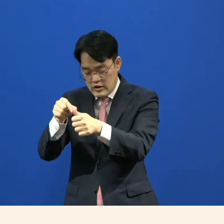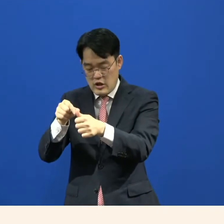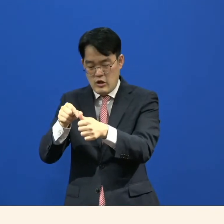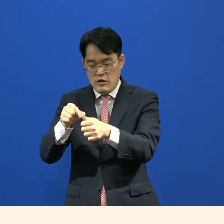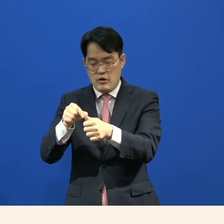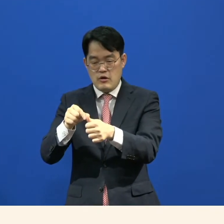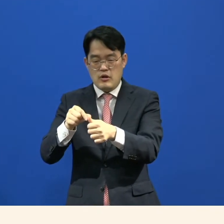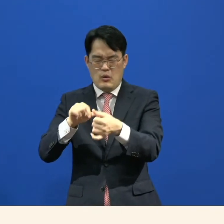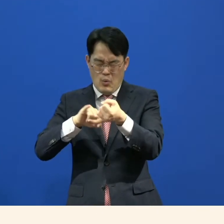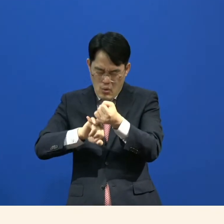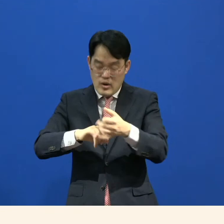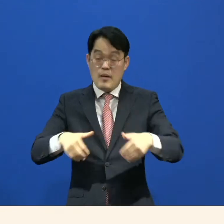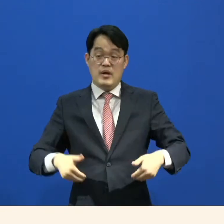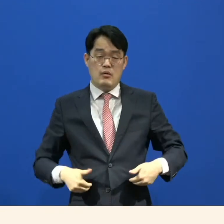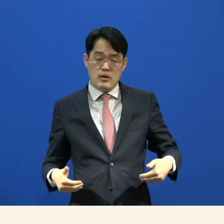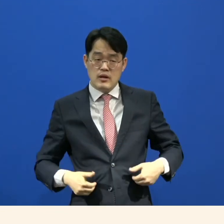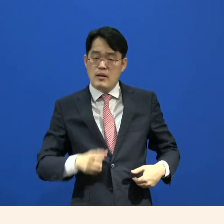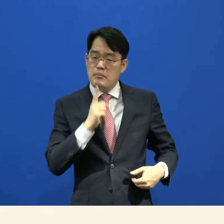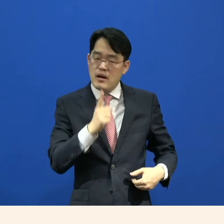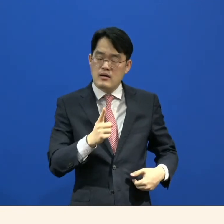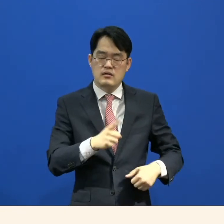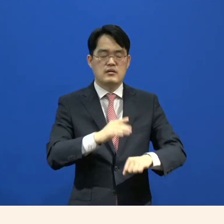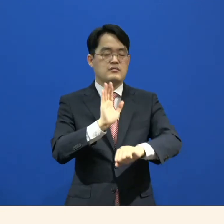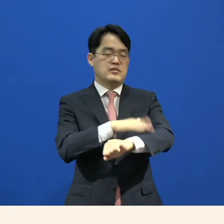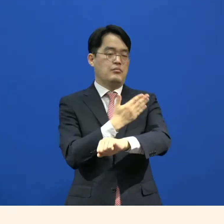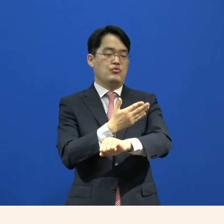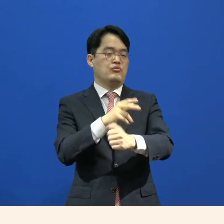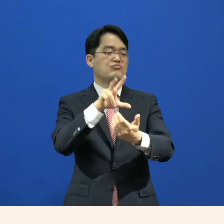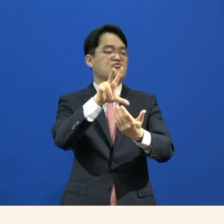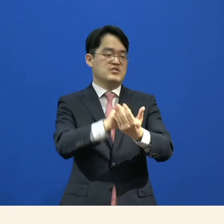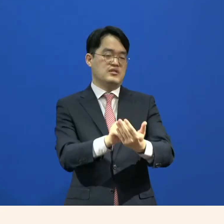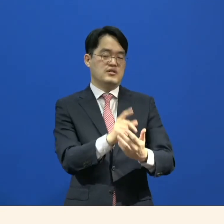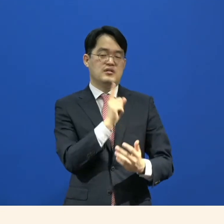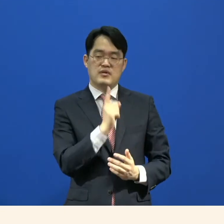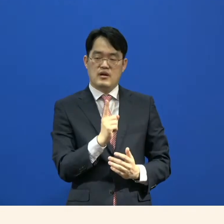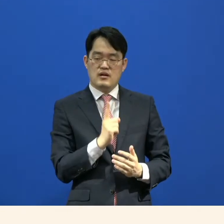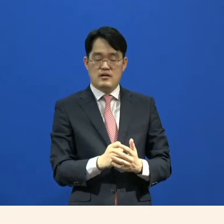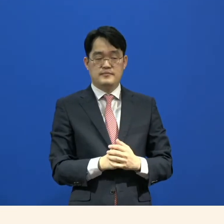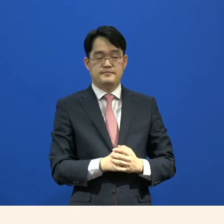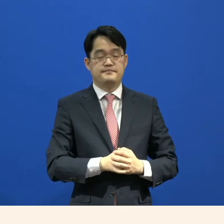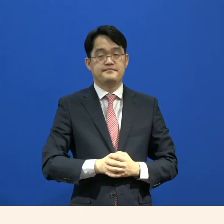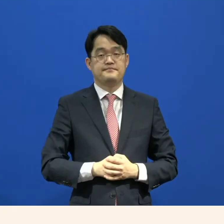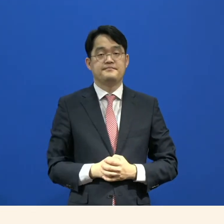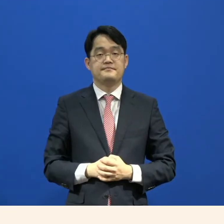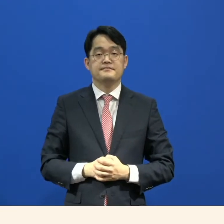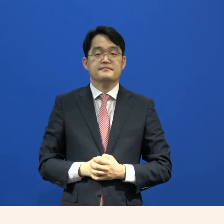할례만 받으면 구원을 따놓은 것처럼 착각한 것입니다. 그것은 본래의 의미를 놓친 것입니다.